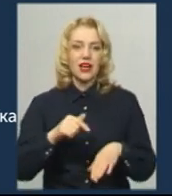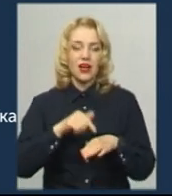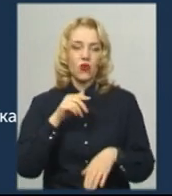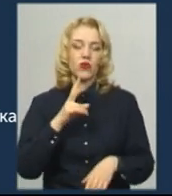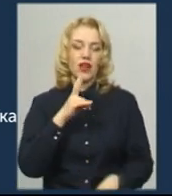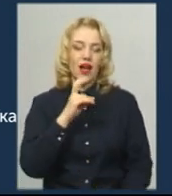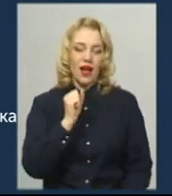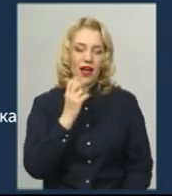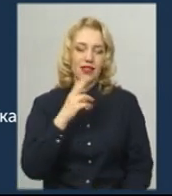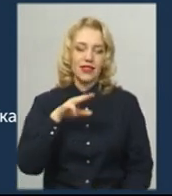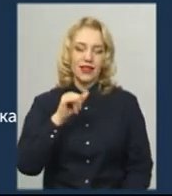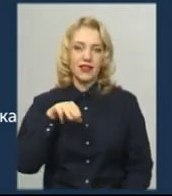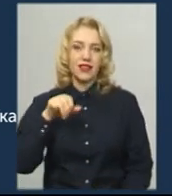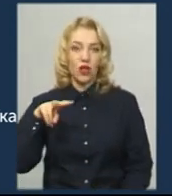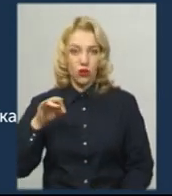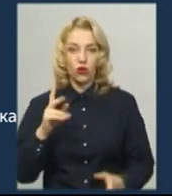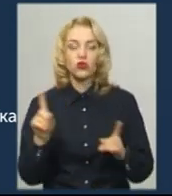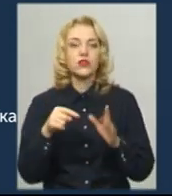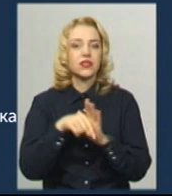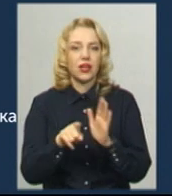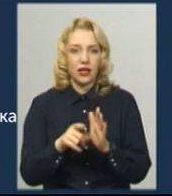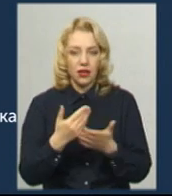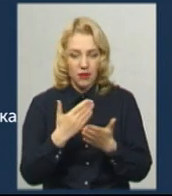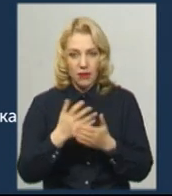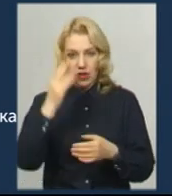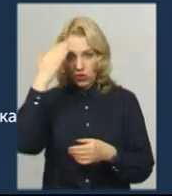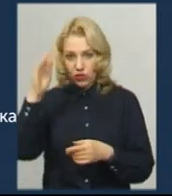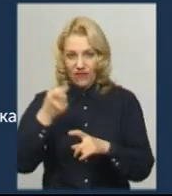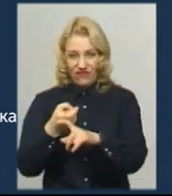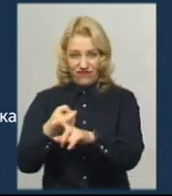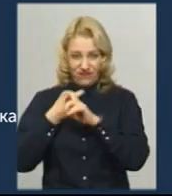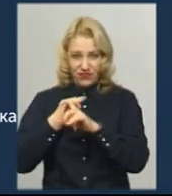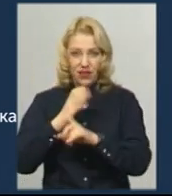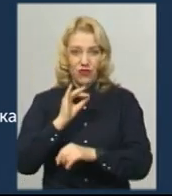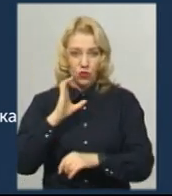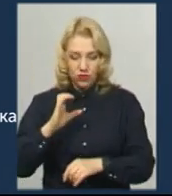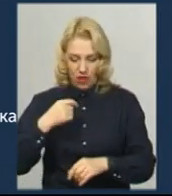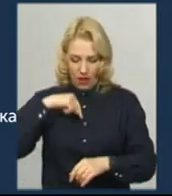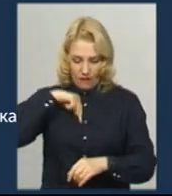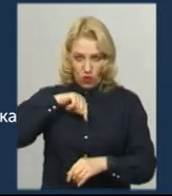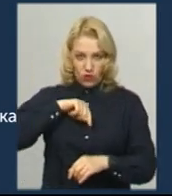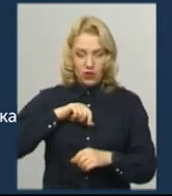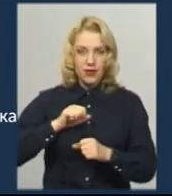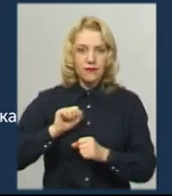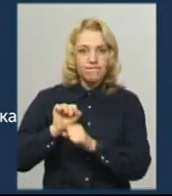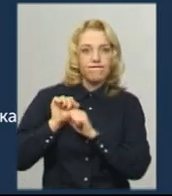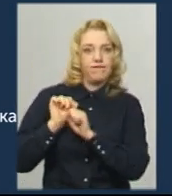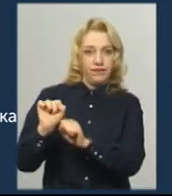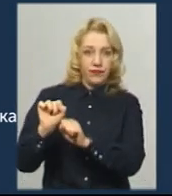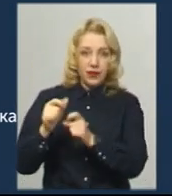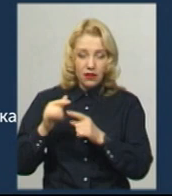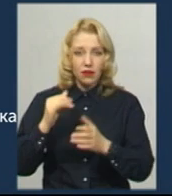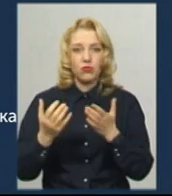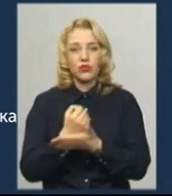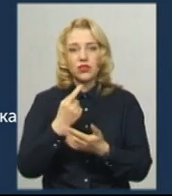антитіла? Коли до вас в організм попадає інфекційний агент чужеродний, ваш організм починає захищатися і виділяє відповідні